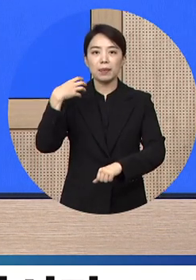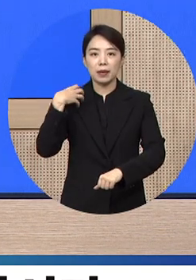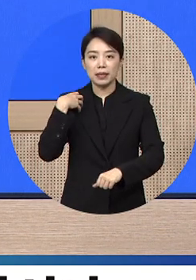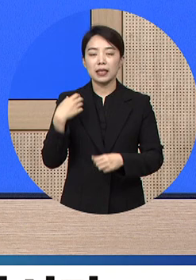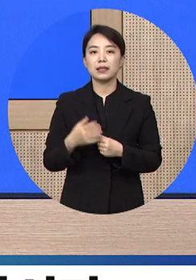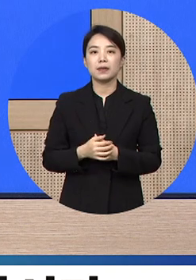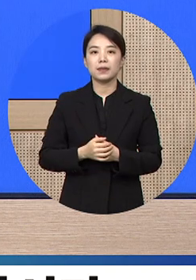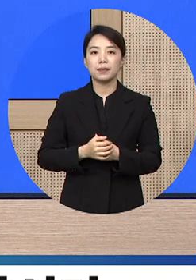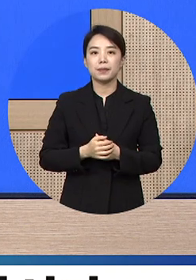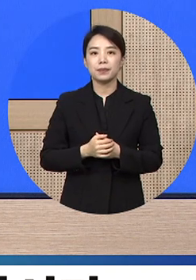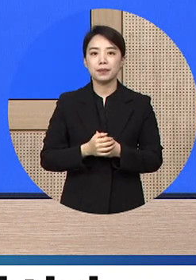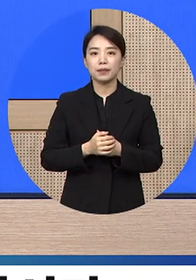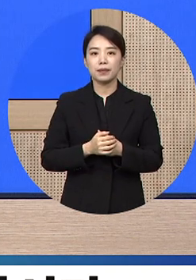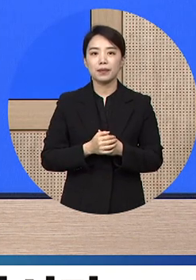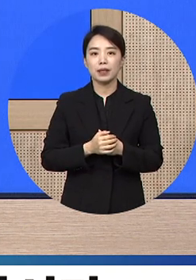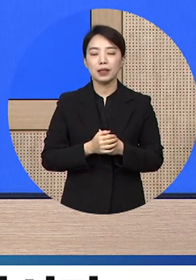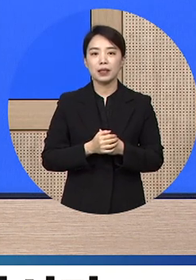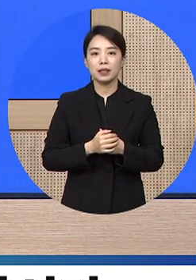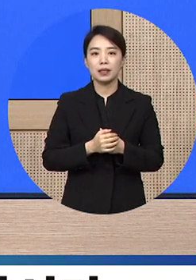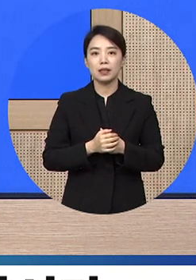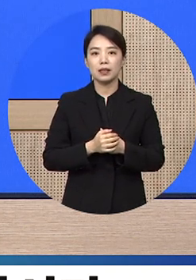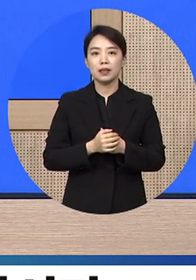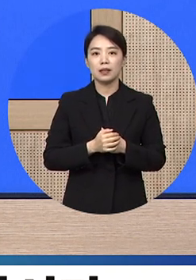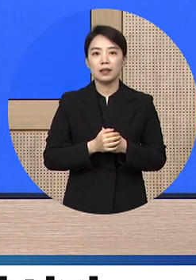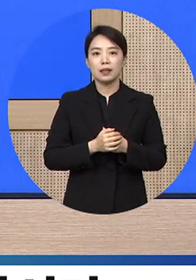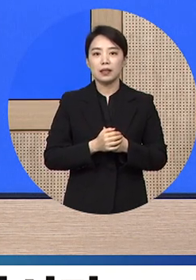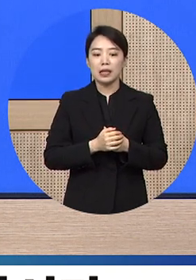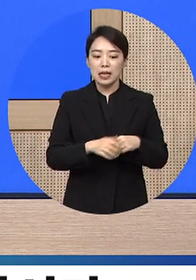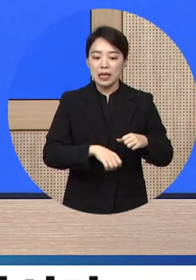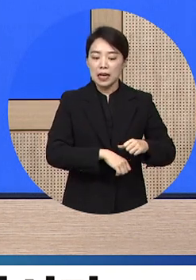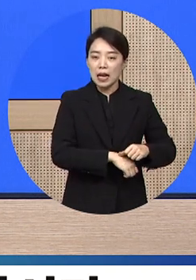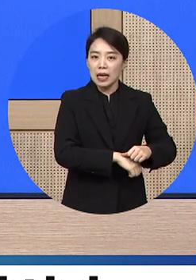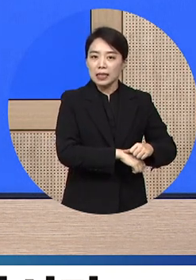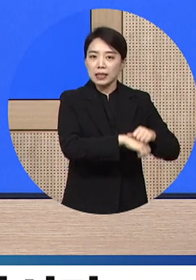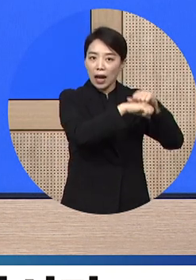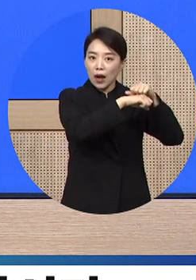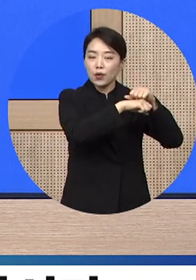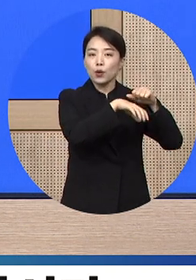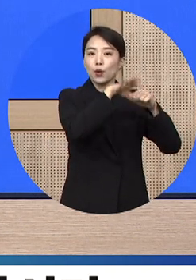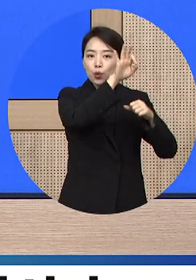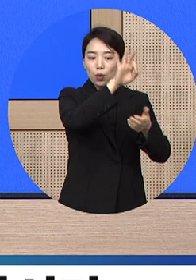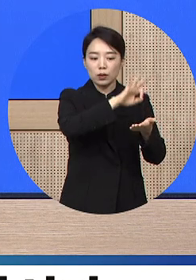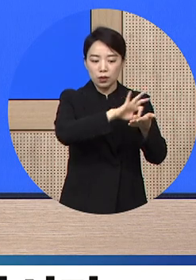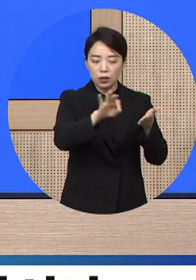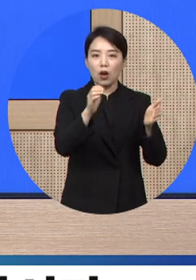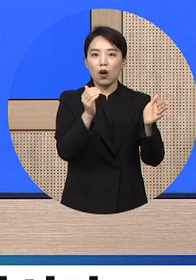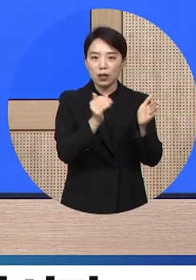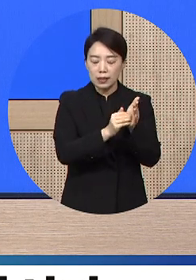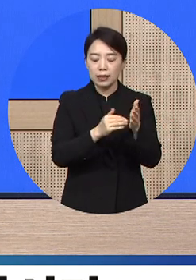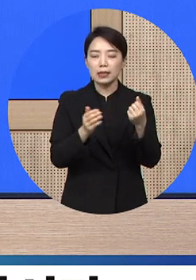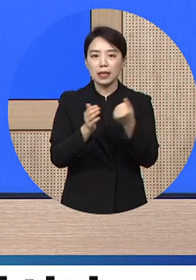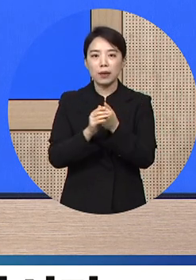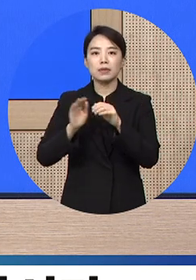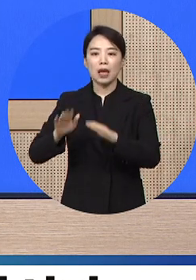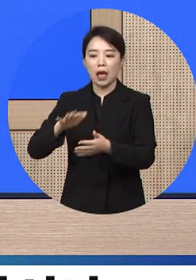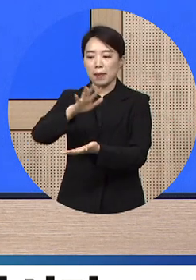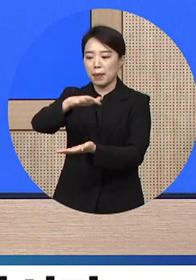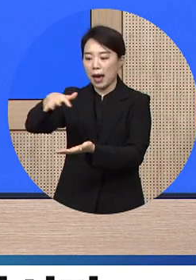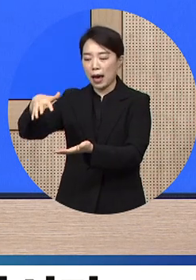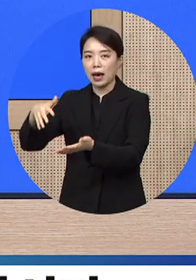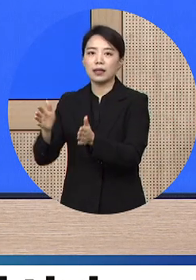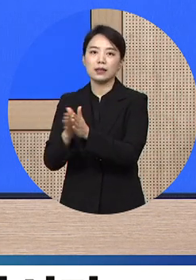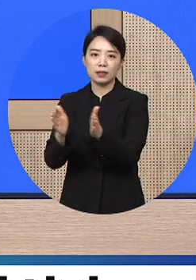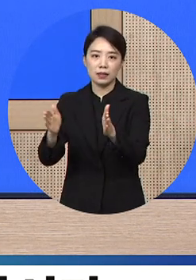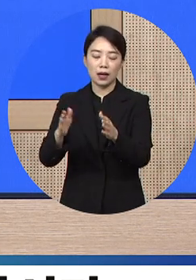풀어서 곳간에 있는 그 곡식을 풀었는데 다시 모으는 작업을 했습니다. 이렇듯이 곳간에